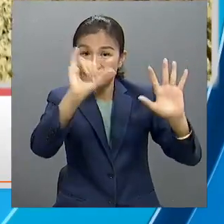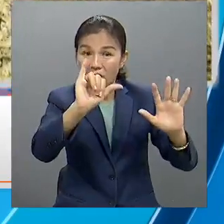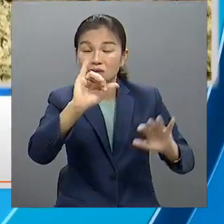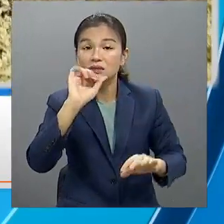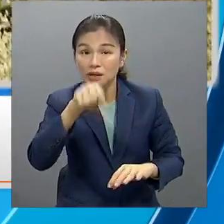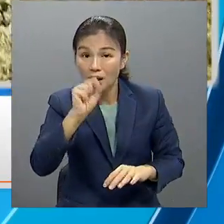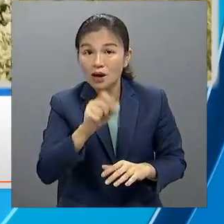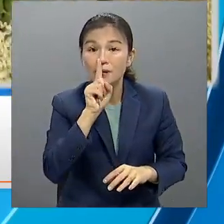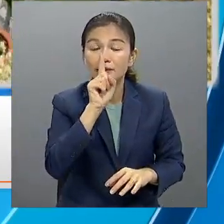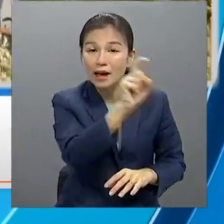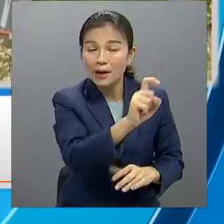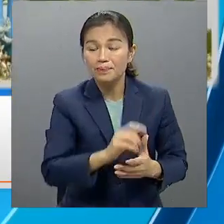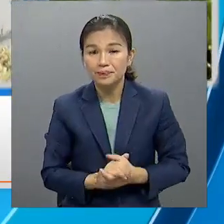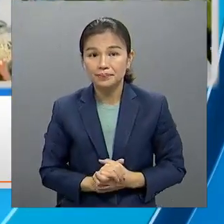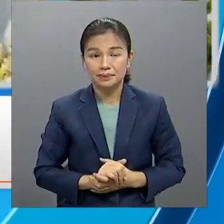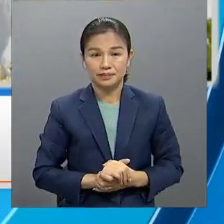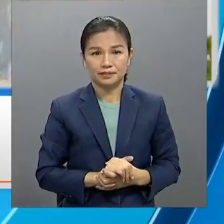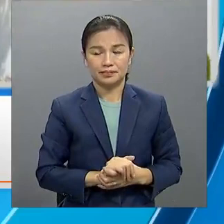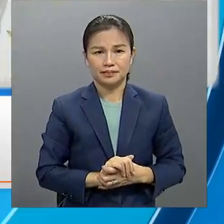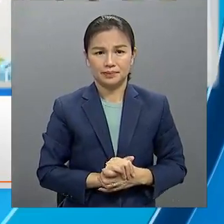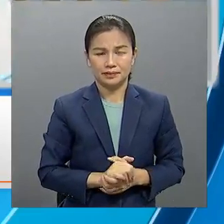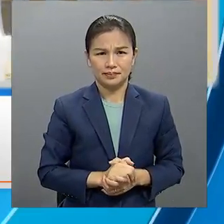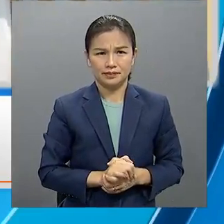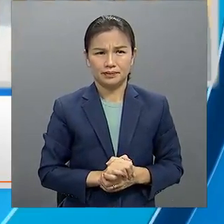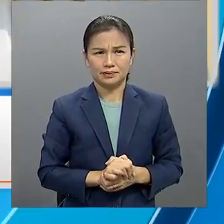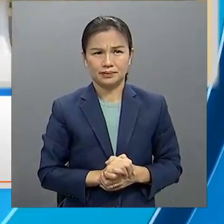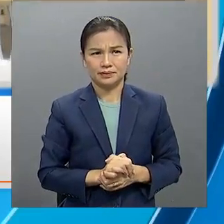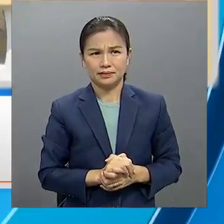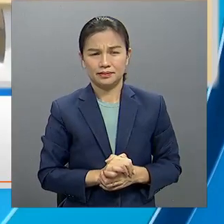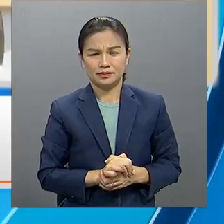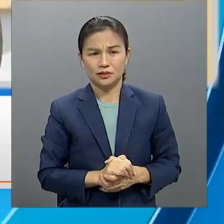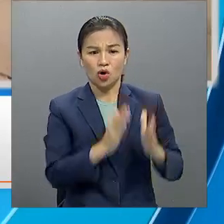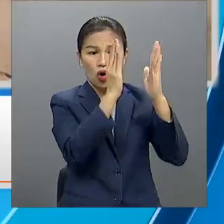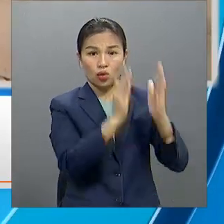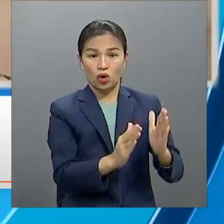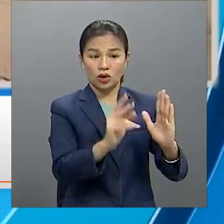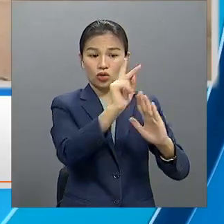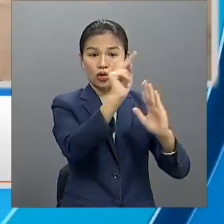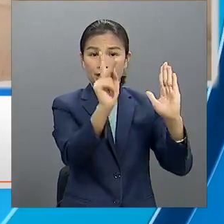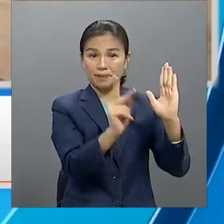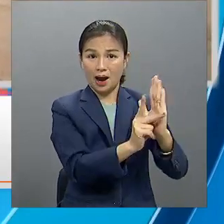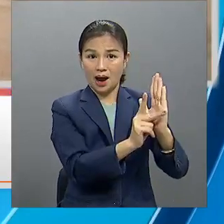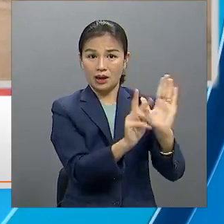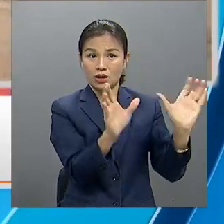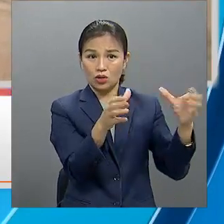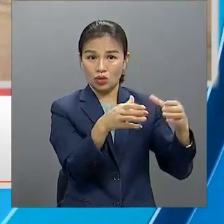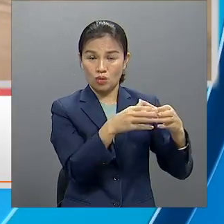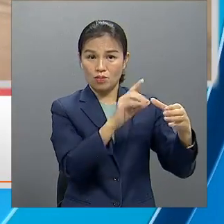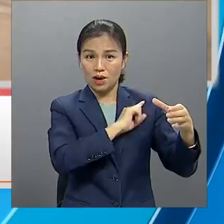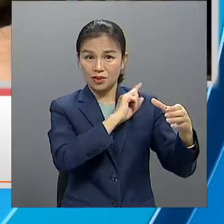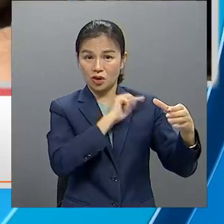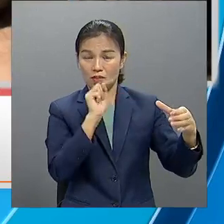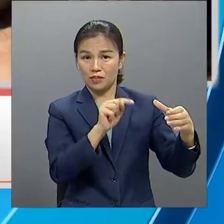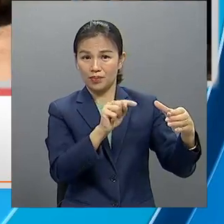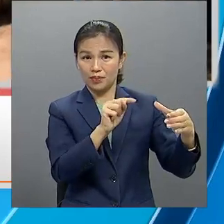คือผมกับพิธีกรที่กับหลักกับอะไรจนหลังมาวิ่งก็เลยส่งไปทาง